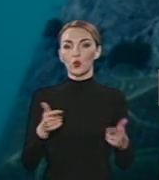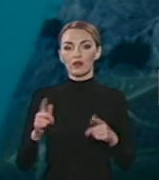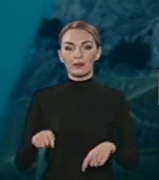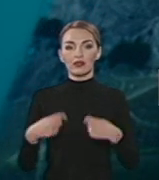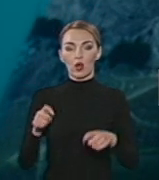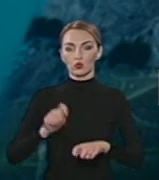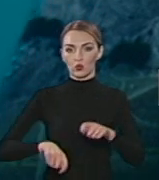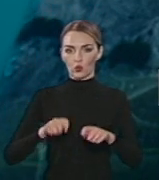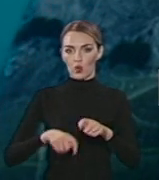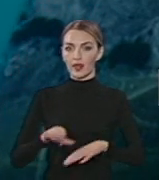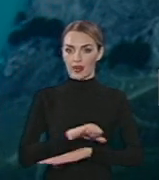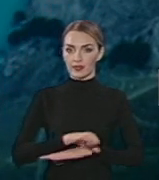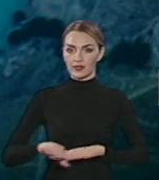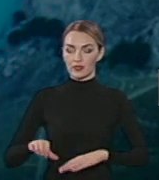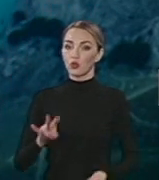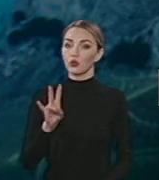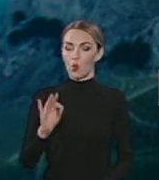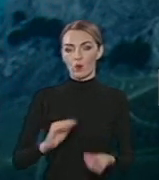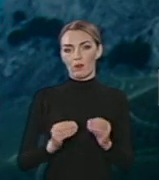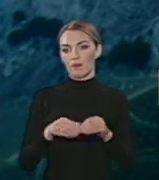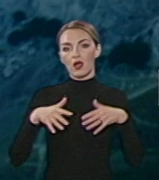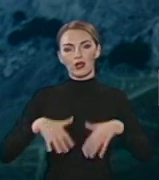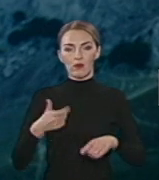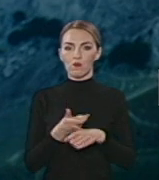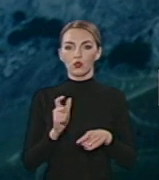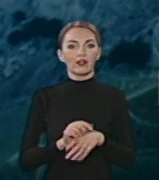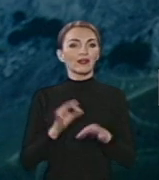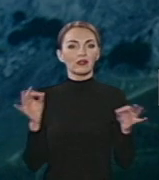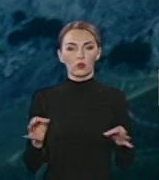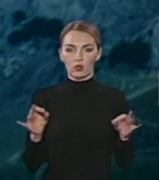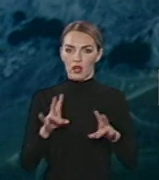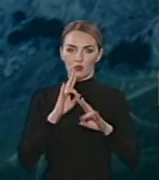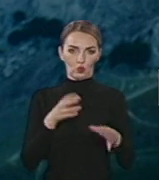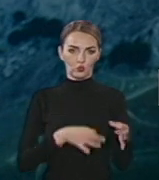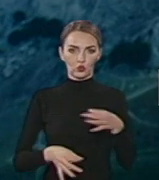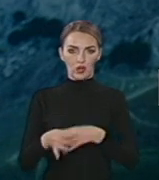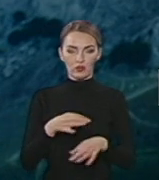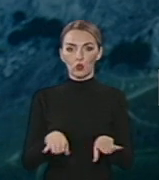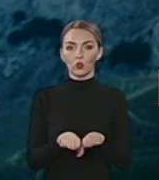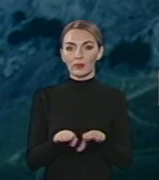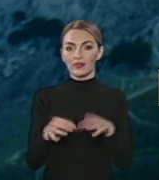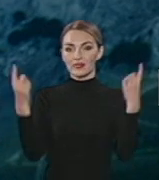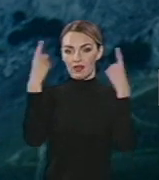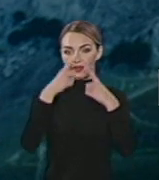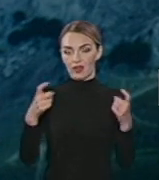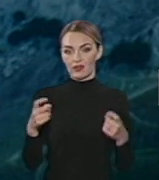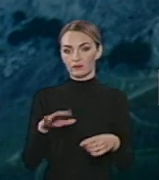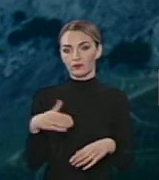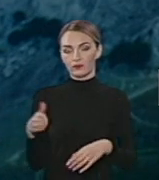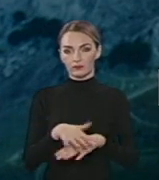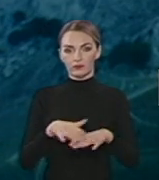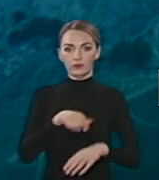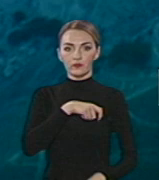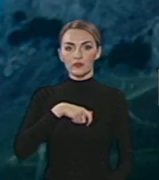передать контроль над границей. Но проблема Крыма, она больше никогда не будет обсуждаться. И подобные заявления со стороны